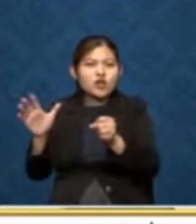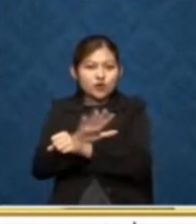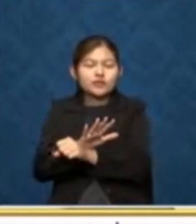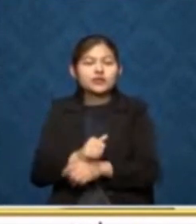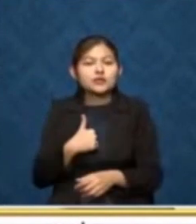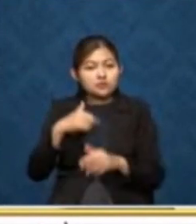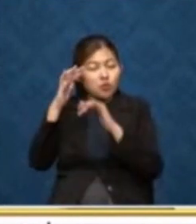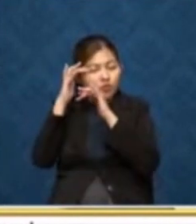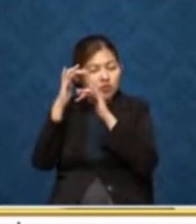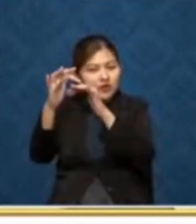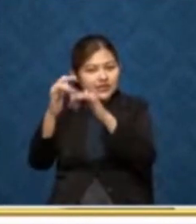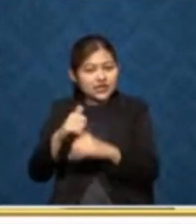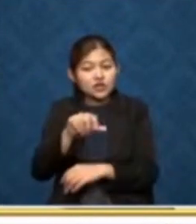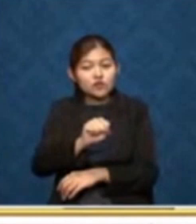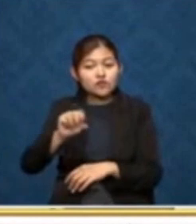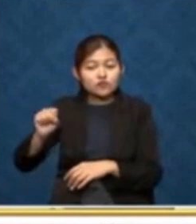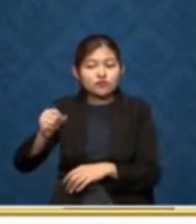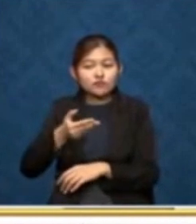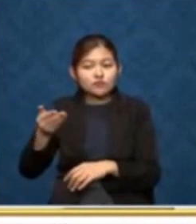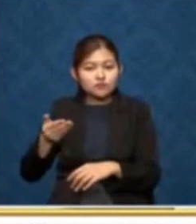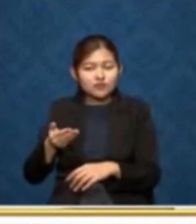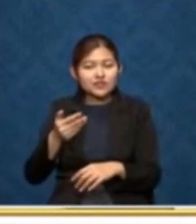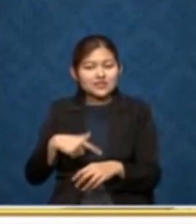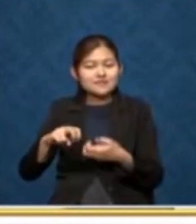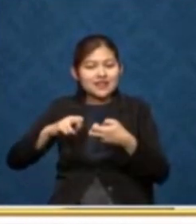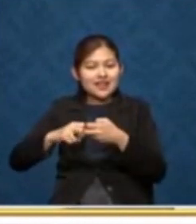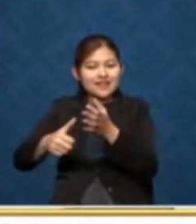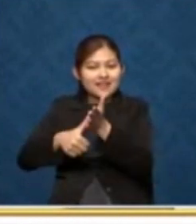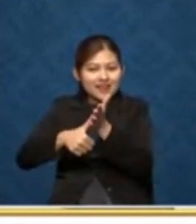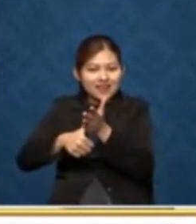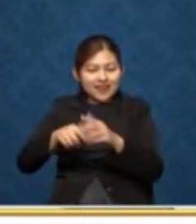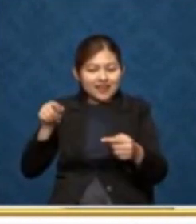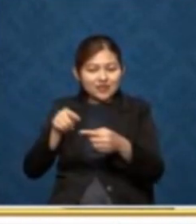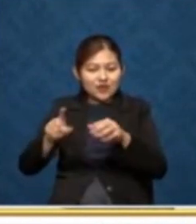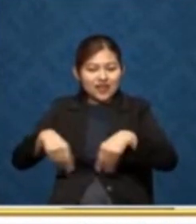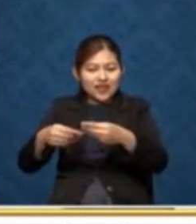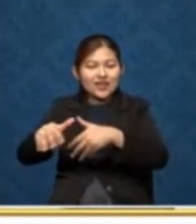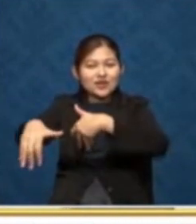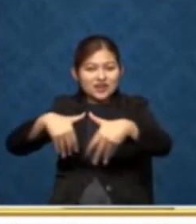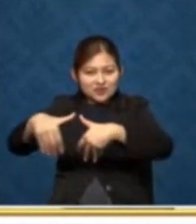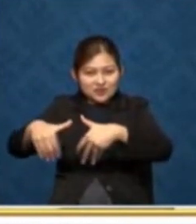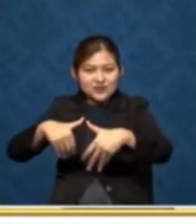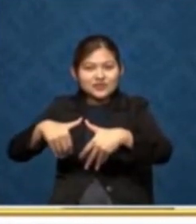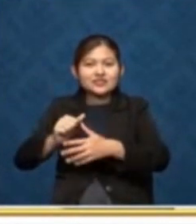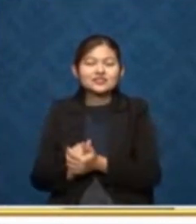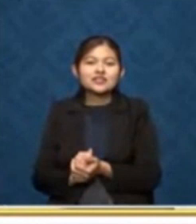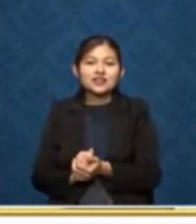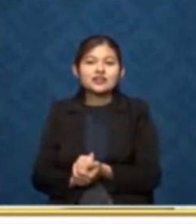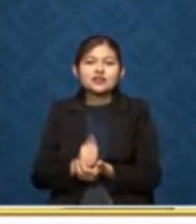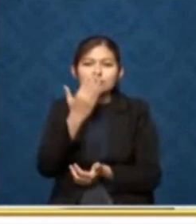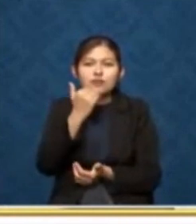จะสามารถแก้ไขปัญหาให้กับพ่อแม่พี่น้องประชาชนได้อย่างแท้จริงเพราะการตั้งคณะกรรมการวิสามัญแบ